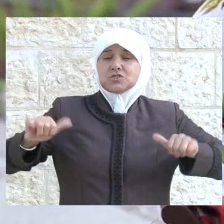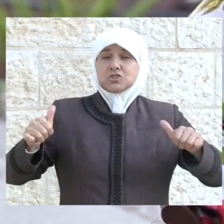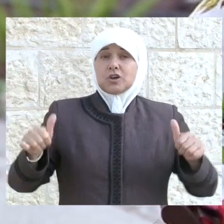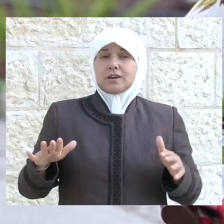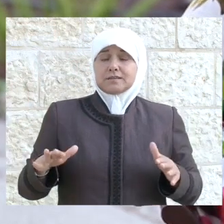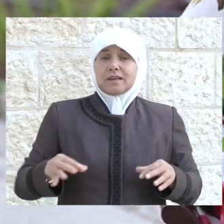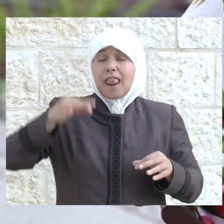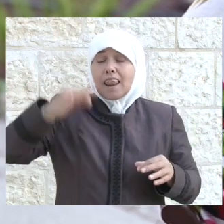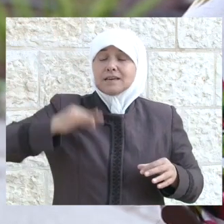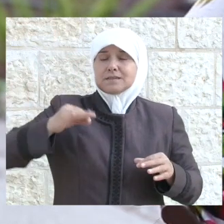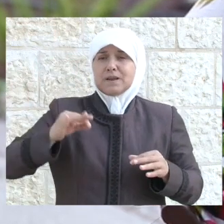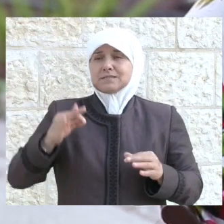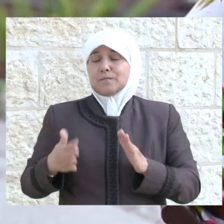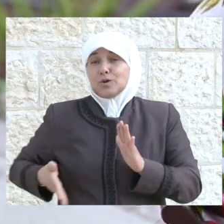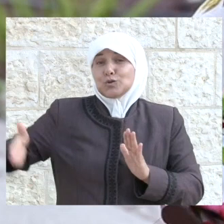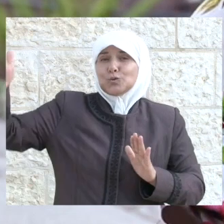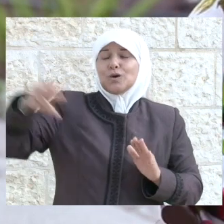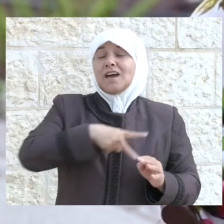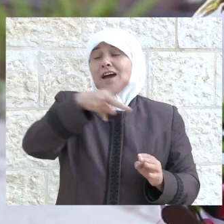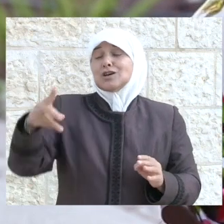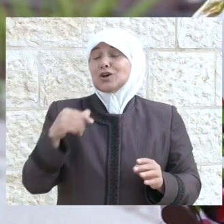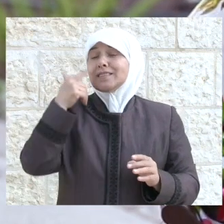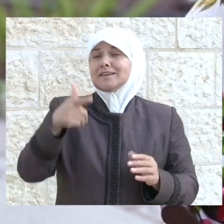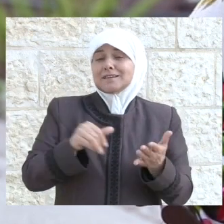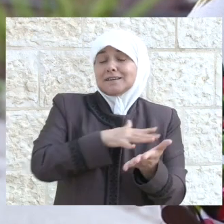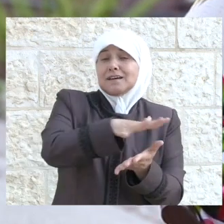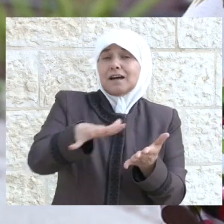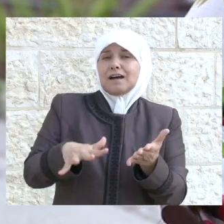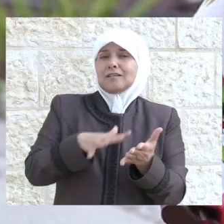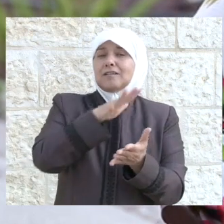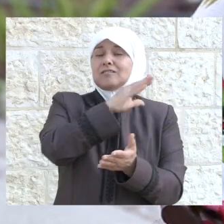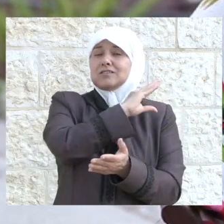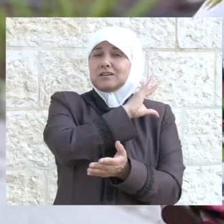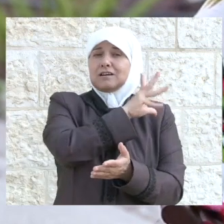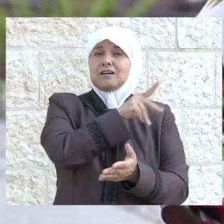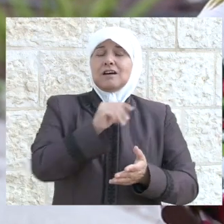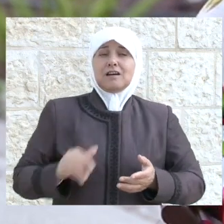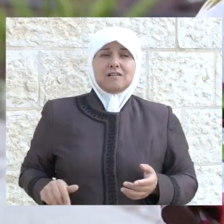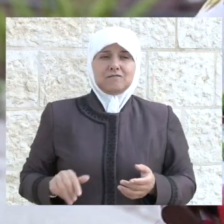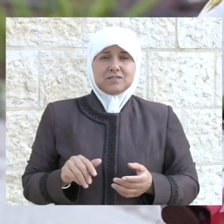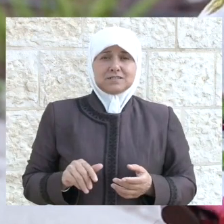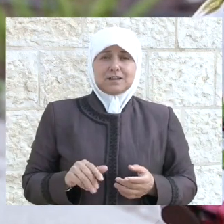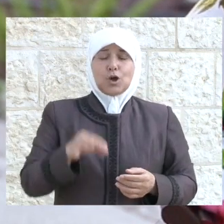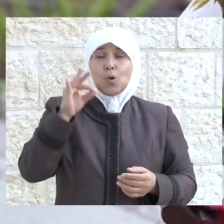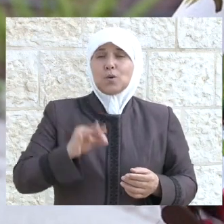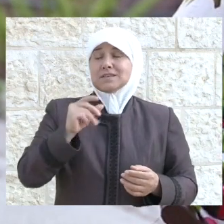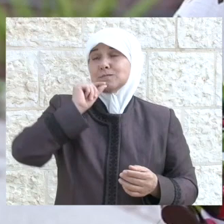عن واقعنا، أحكي عن معاناتنا كذوي إعاقة، منصة أحكي فيها بصوت